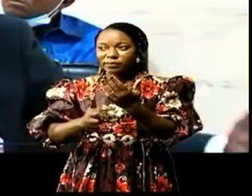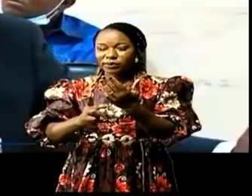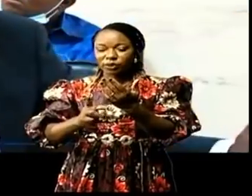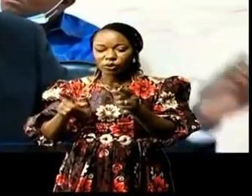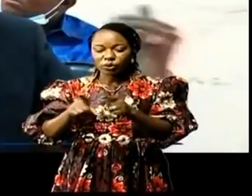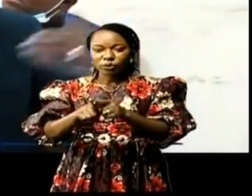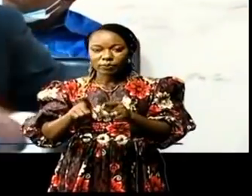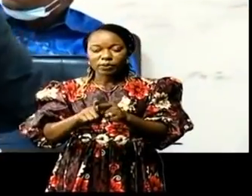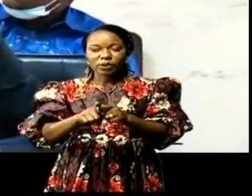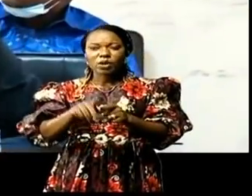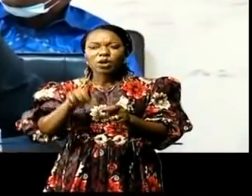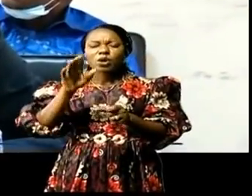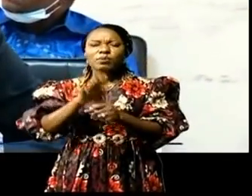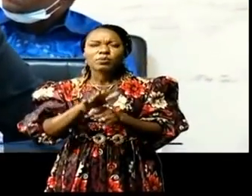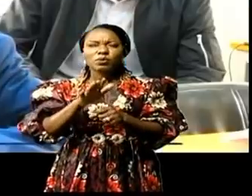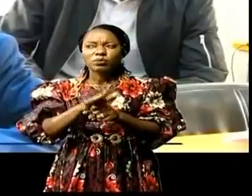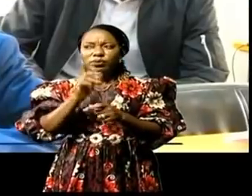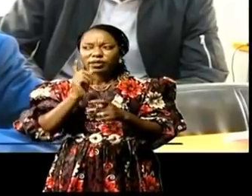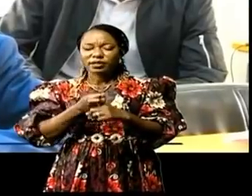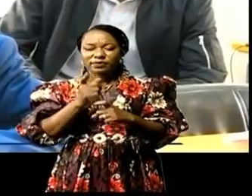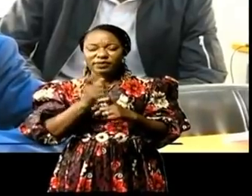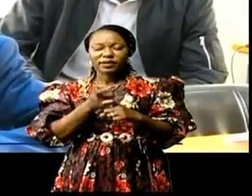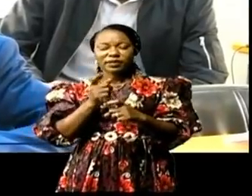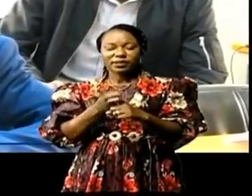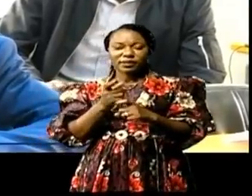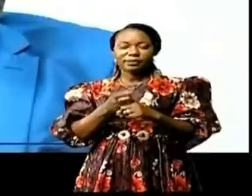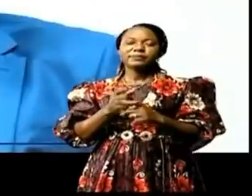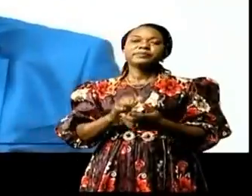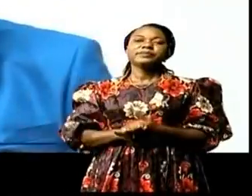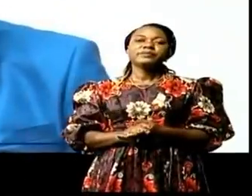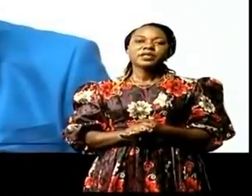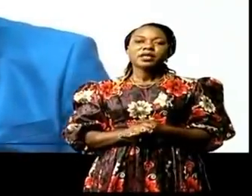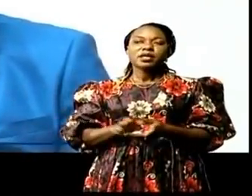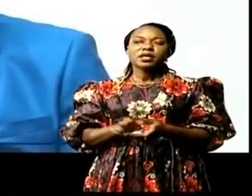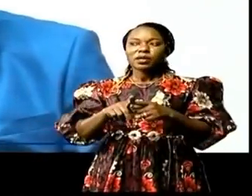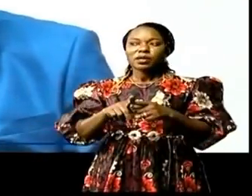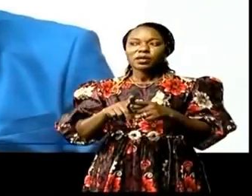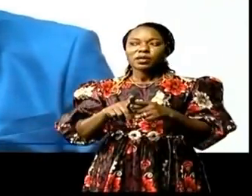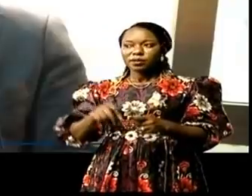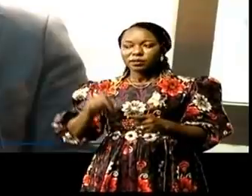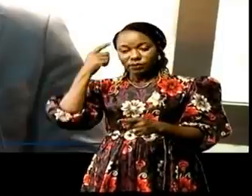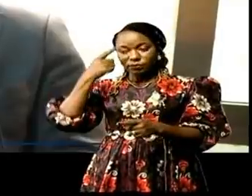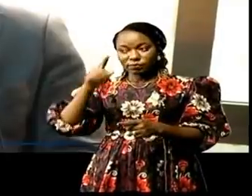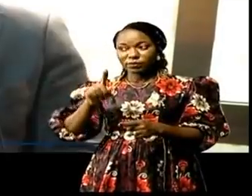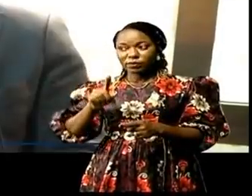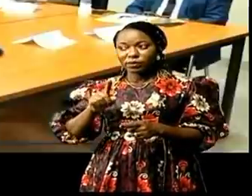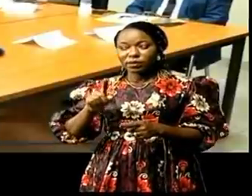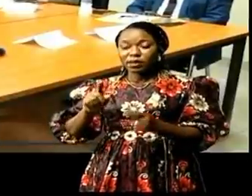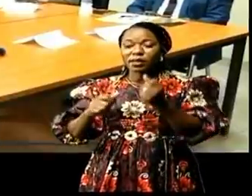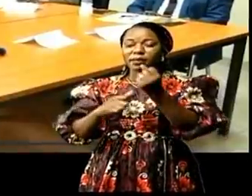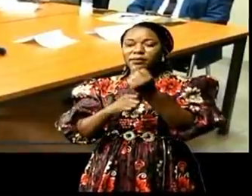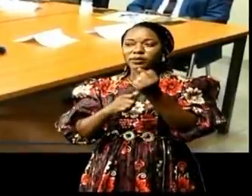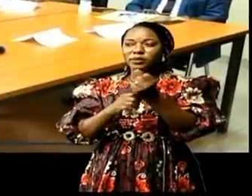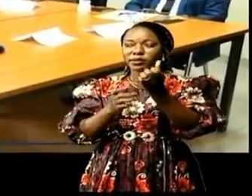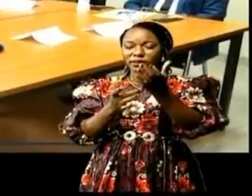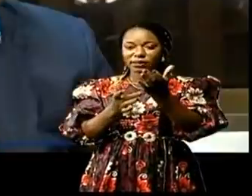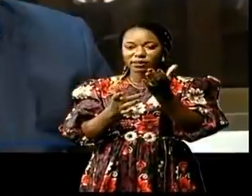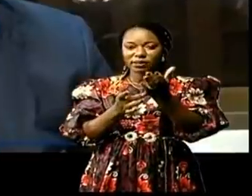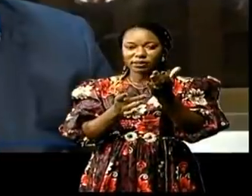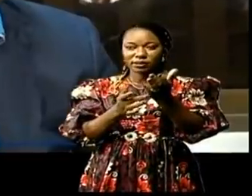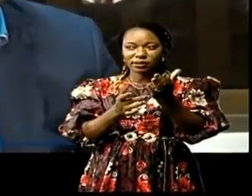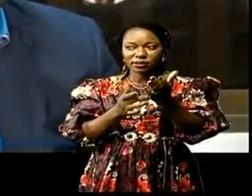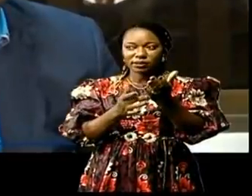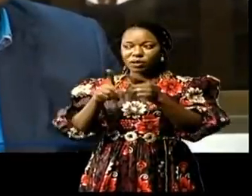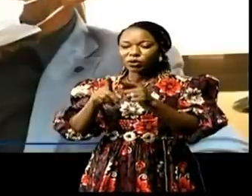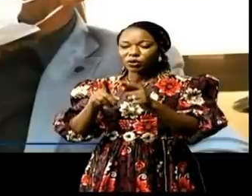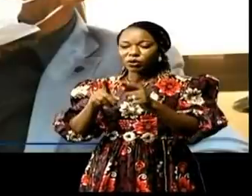connu plusieurs difficultés, entre autres le retard remarquable de recrutement du personnel technique, l'implantation des antennes